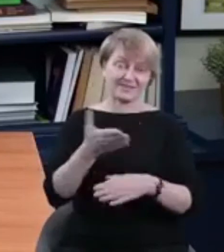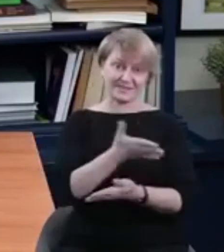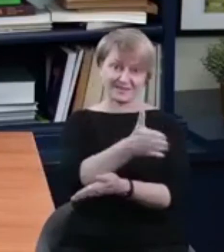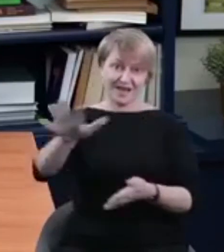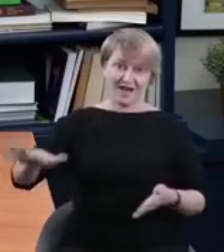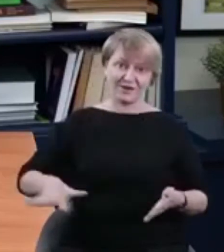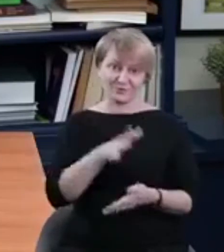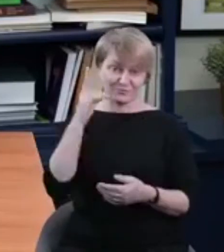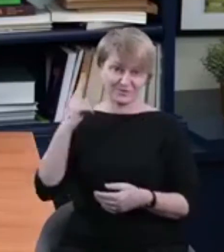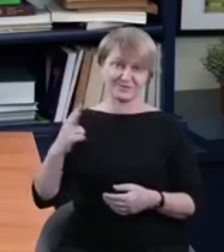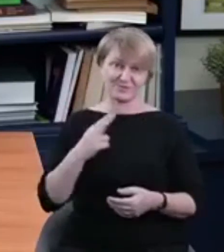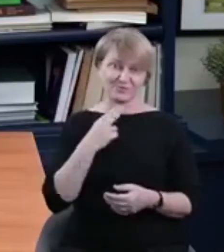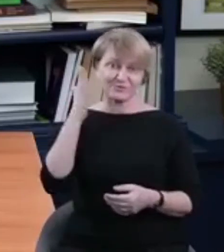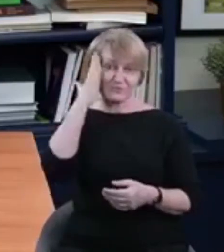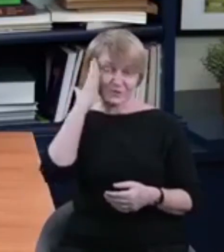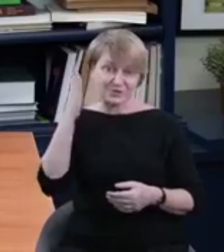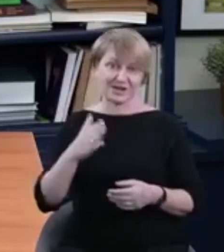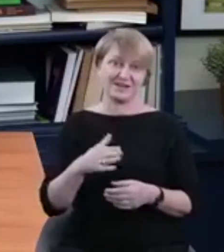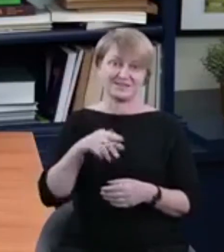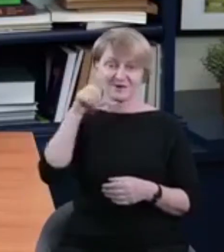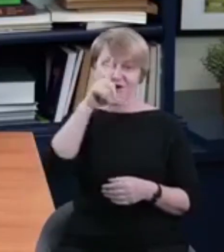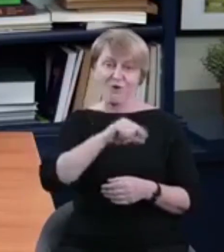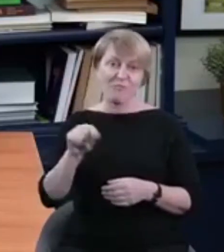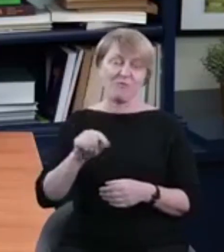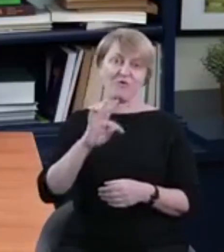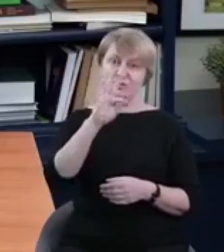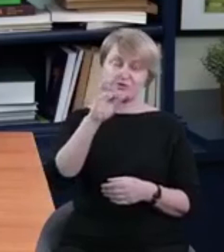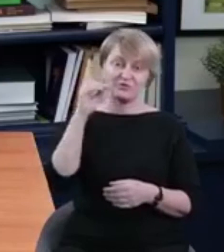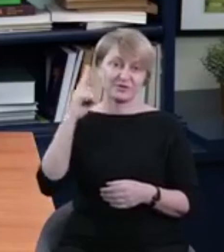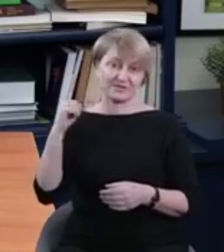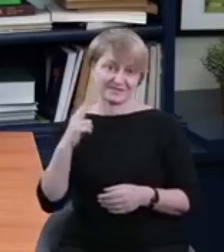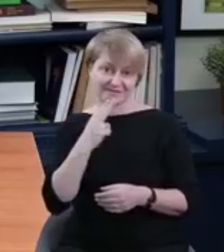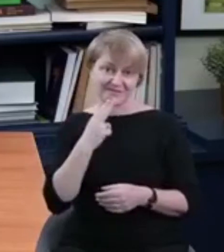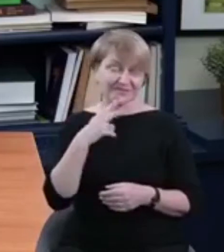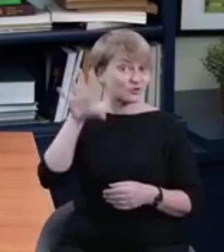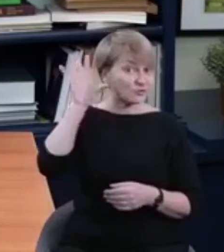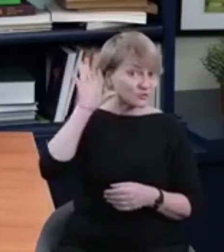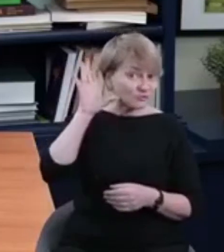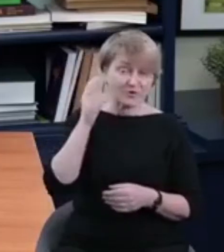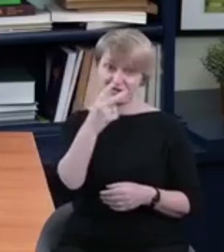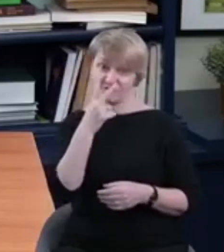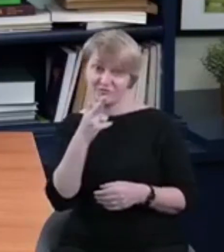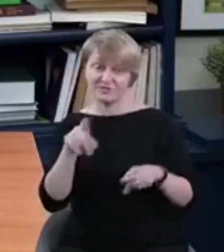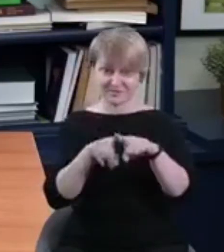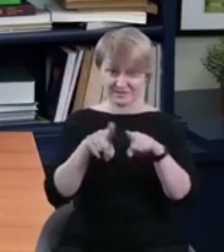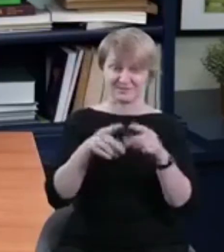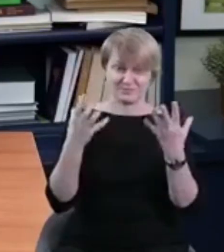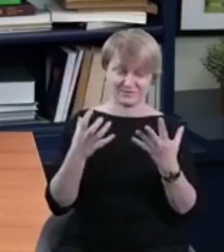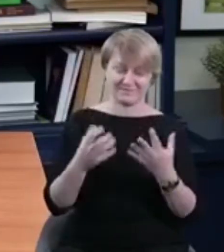są przecież naszymi mieszkańcami na ich zdaniu na ich opinii albo na wysłuchaniu tego co mówimy wam bardzo bardzo zależy